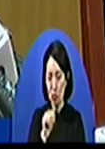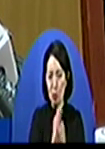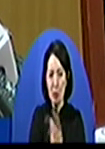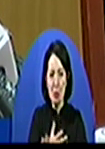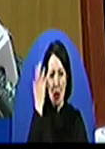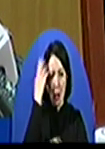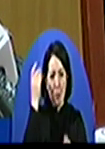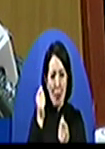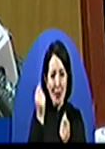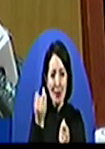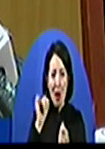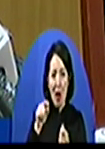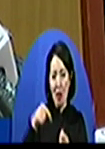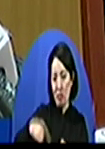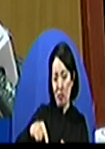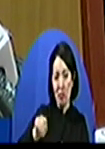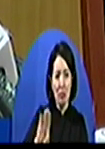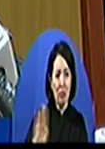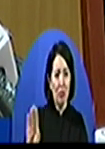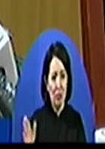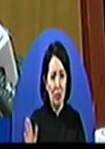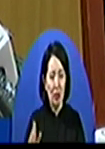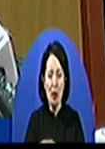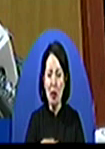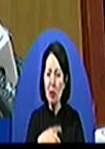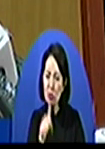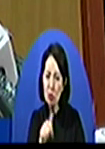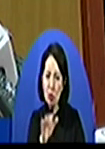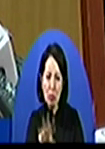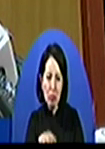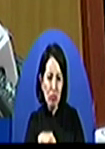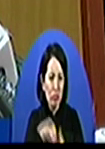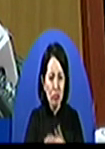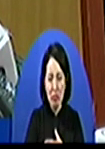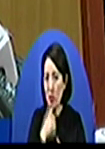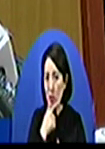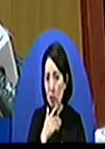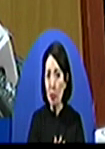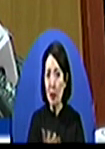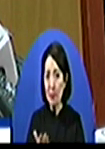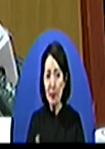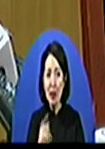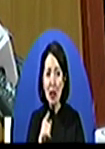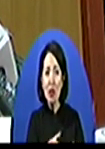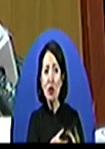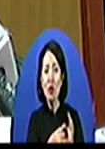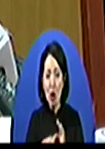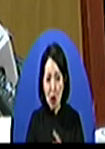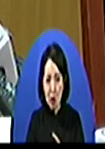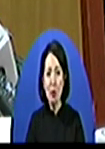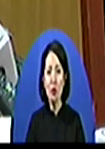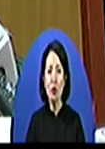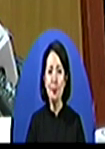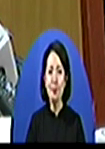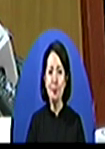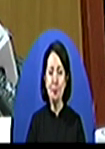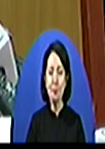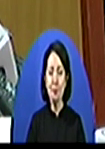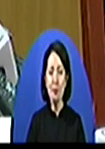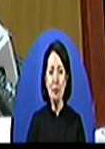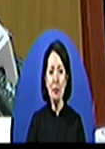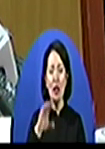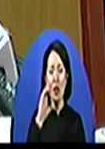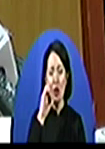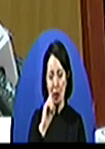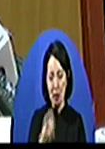айлын хүүхдүүд өрхөд малчин үрхийн хүүхдүүд бол төдийлөн бас хүрч чадахгүй байна. Тэгэхээр энтэй холбоотойгоор нөгөө ээш